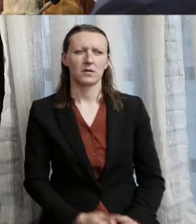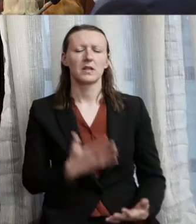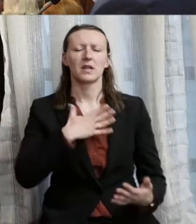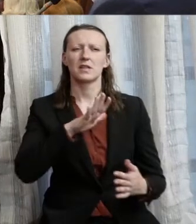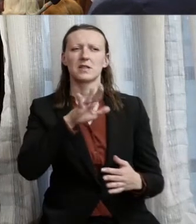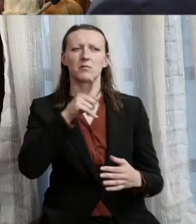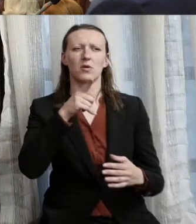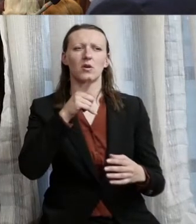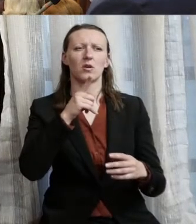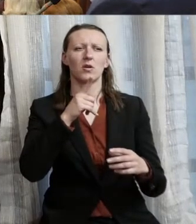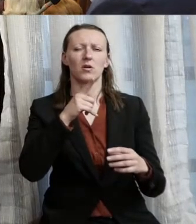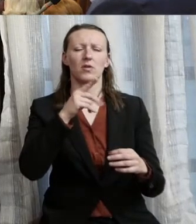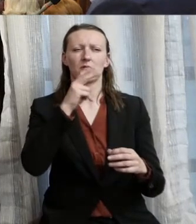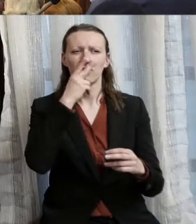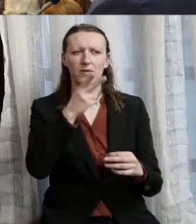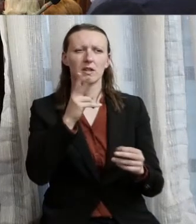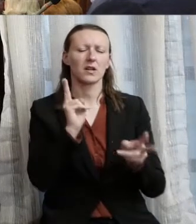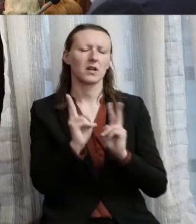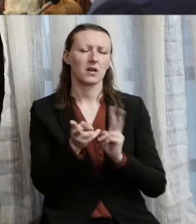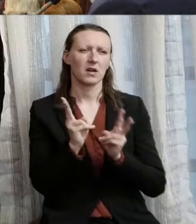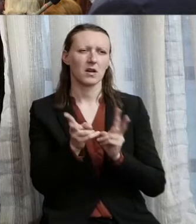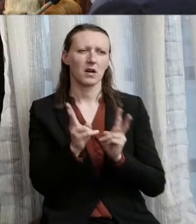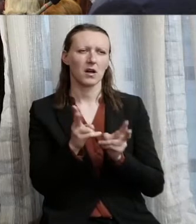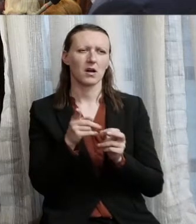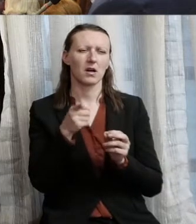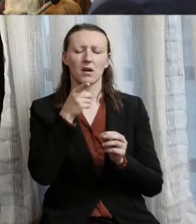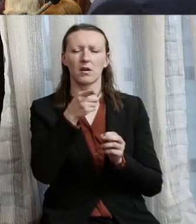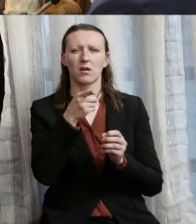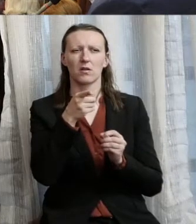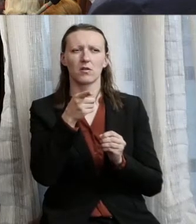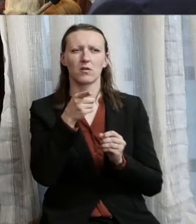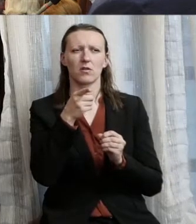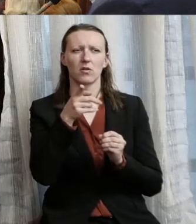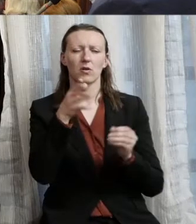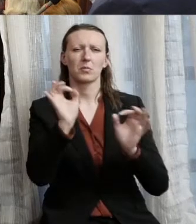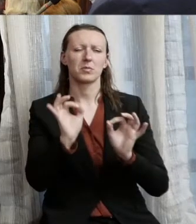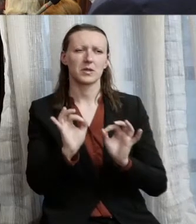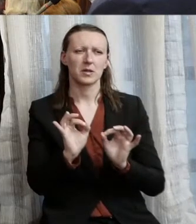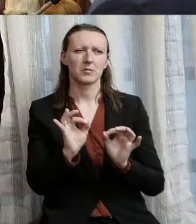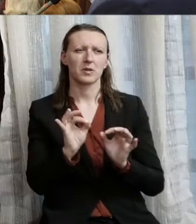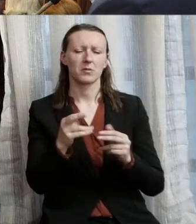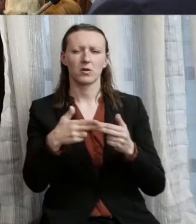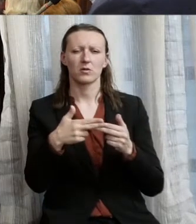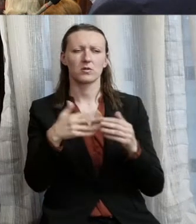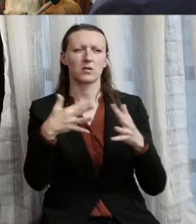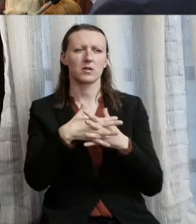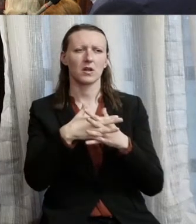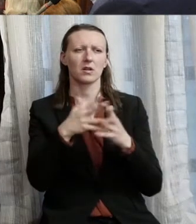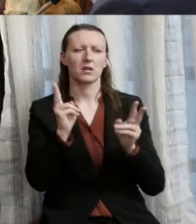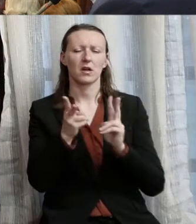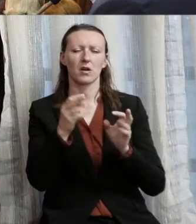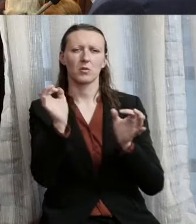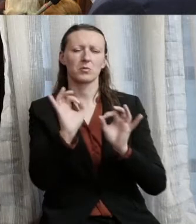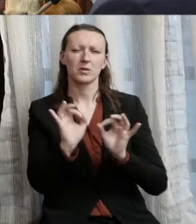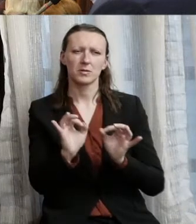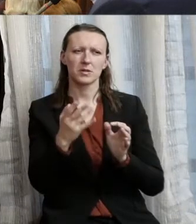Htjela sam samo konkretno vidjeti na koji način ste se pripremamo, odnosno grad Pula, na koji način